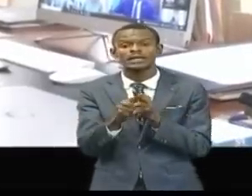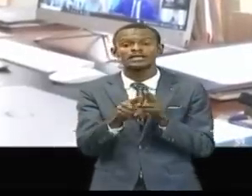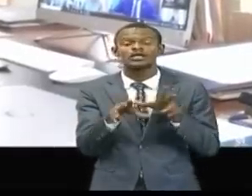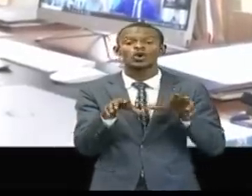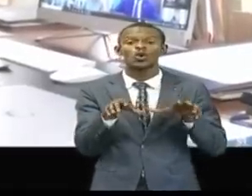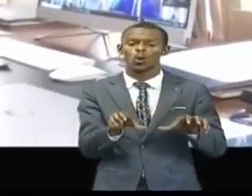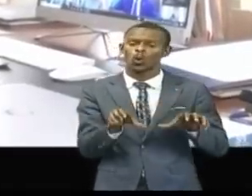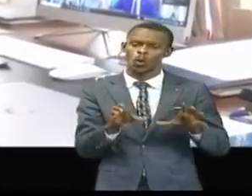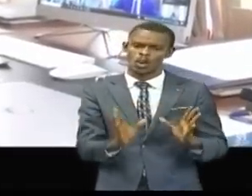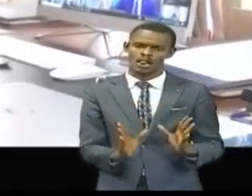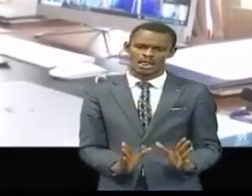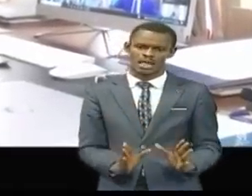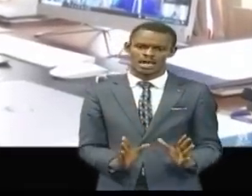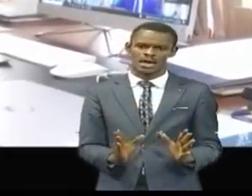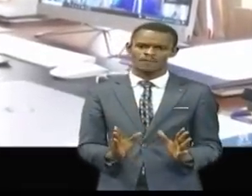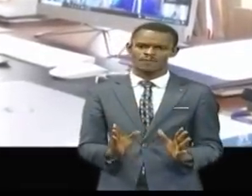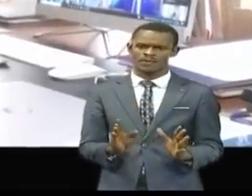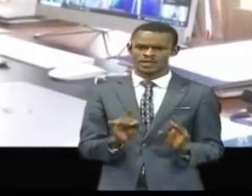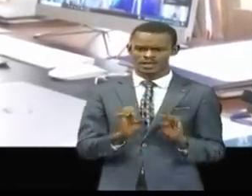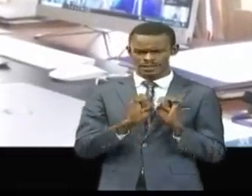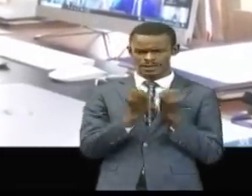jusqu'au 2 novembre 2022.